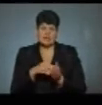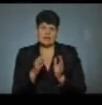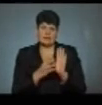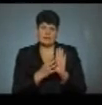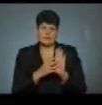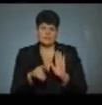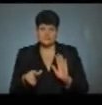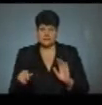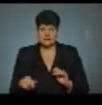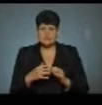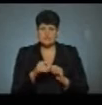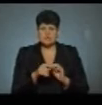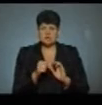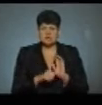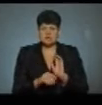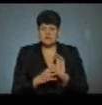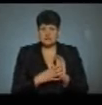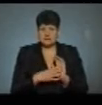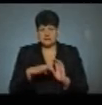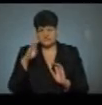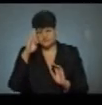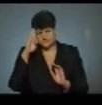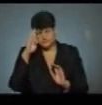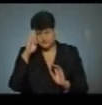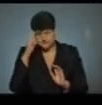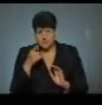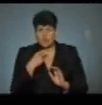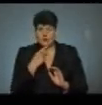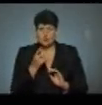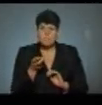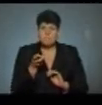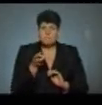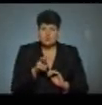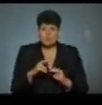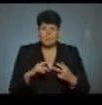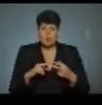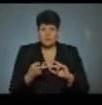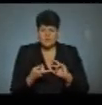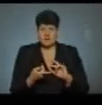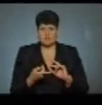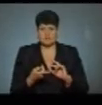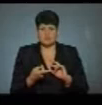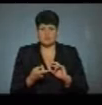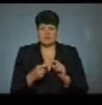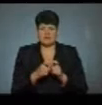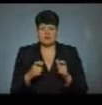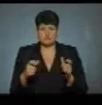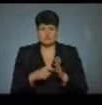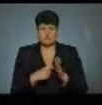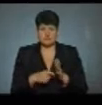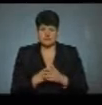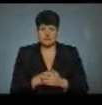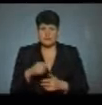відвідувачів. Серед них 69-річний Станіслав Гнатів. Каже, прийшов, щоб обміняти квиток на Донеччину. Приїжджав до